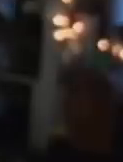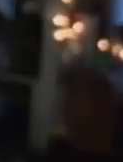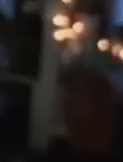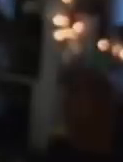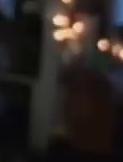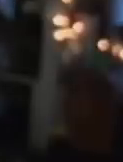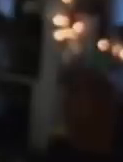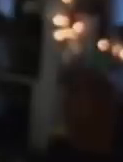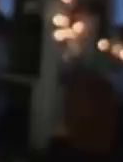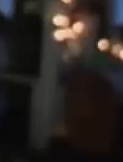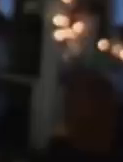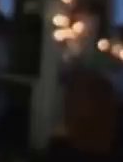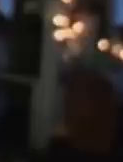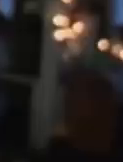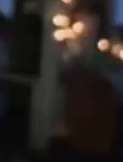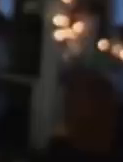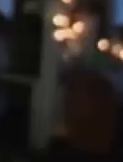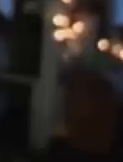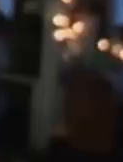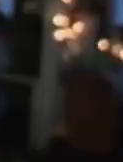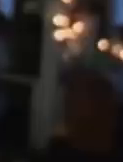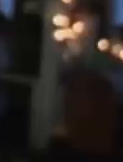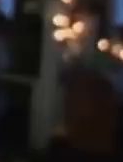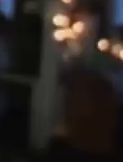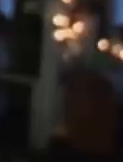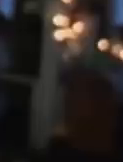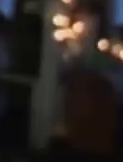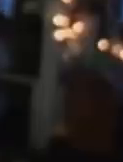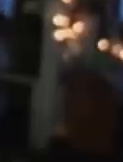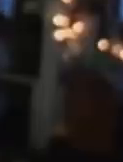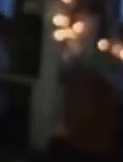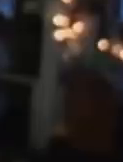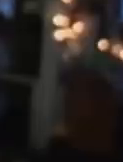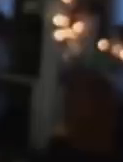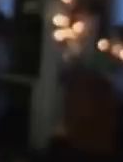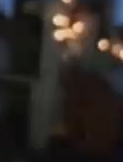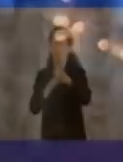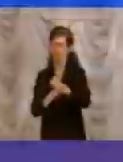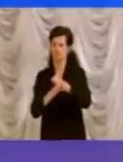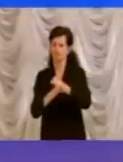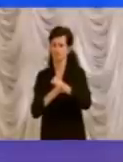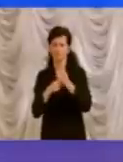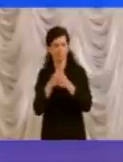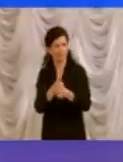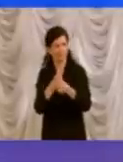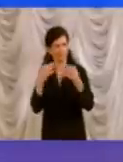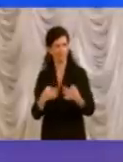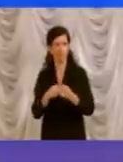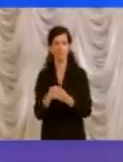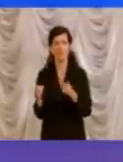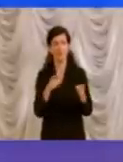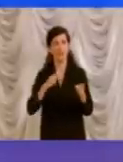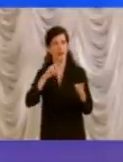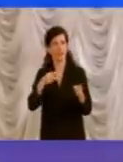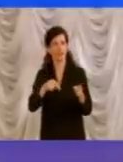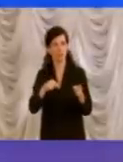del virus ed evitare il contagio andiamo a sentire anche il passaggio e su questo punto nella fase ii quindi sarà ancora più